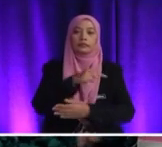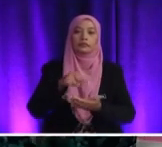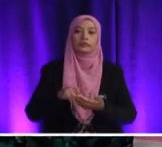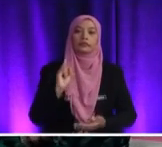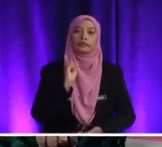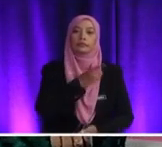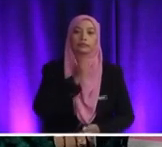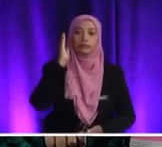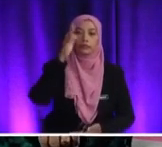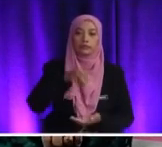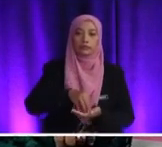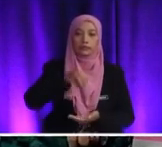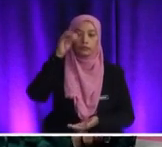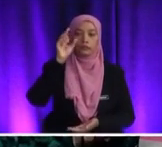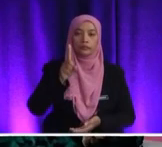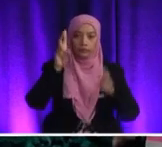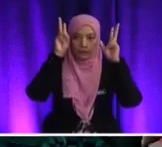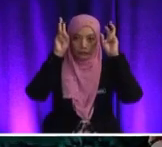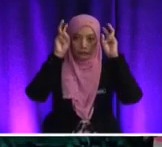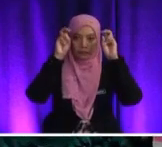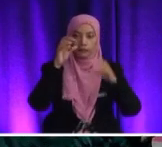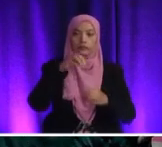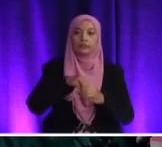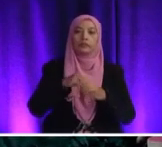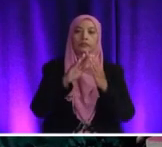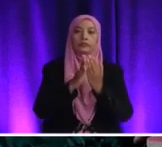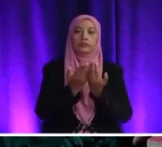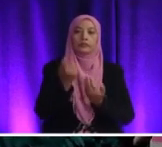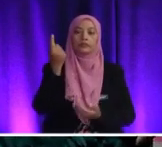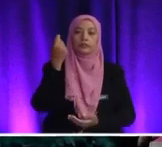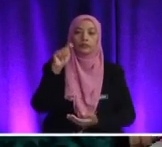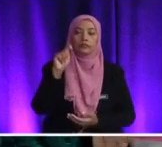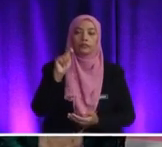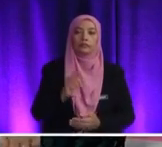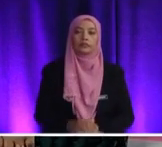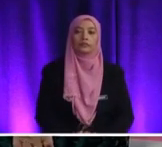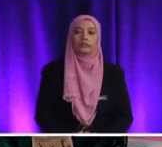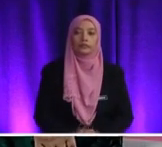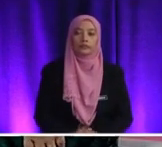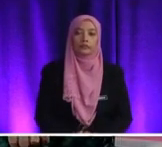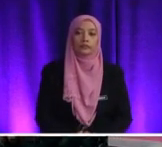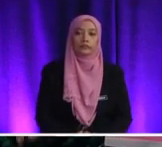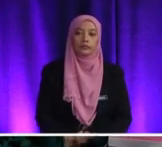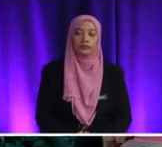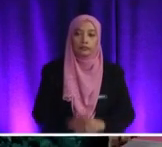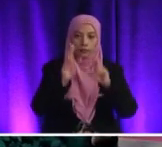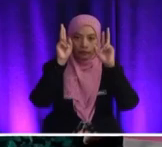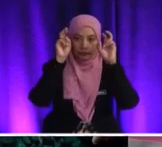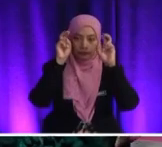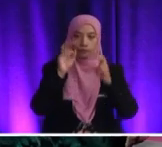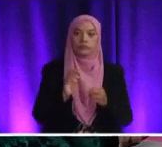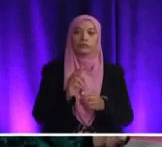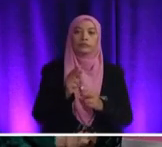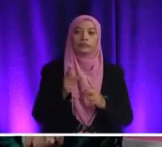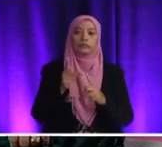belajar satu tajuk ya dalam buku bahasa Melayu tingkatan 5 yaitu tema kelima